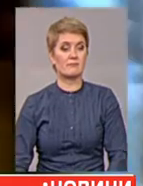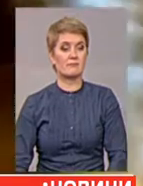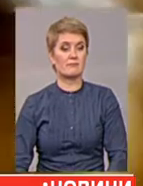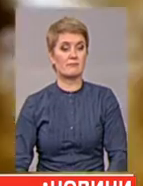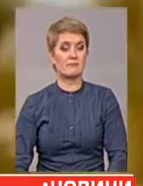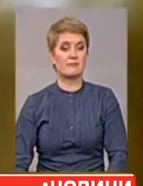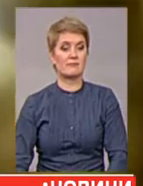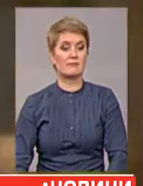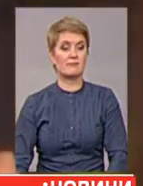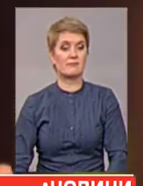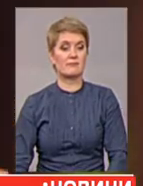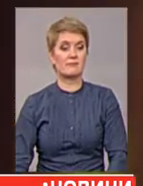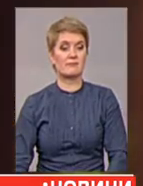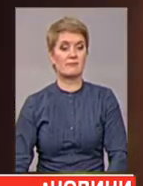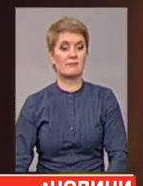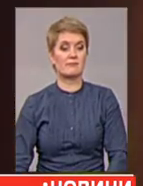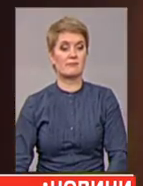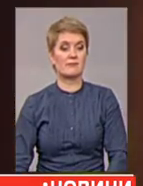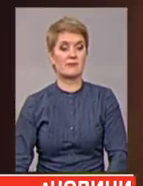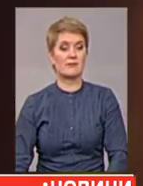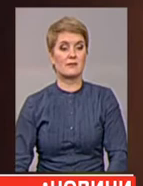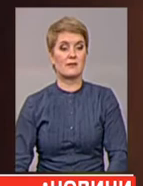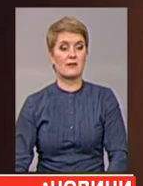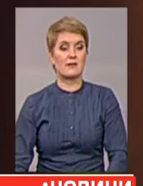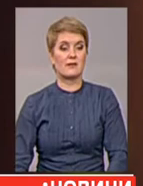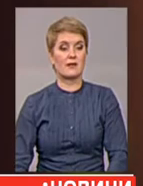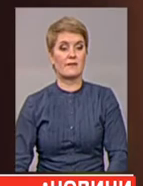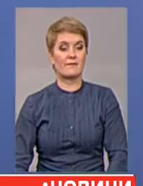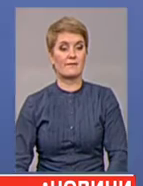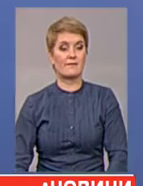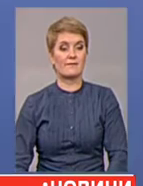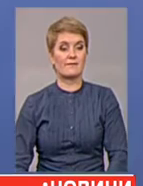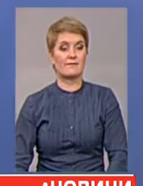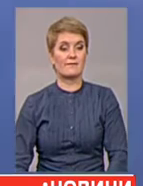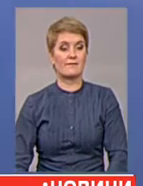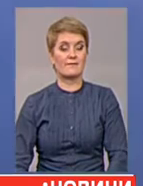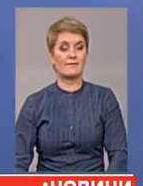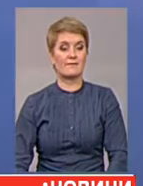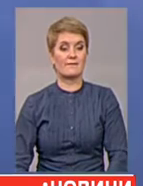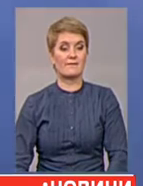Чао!